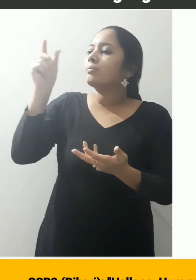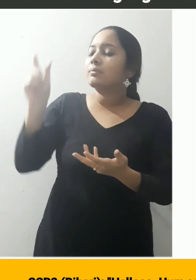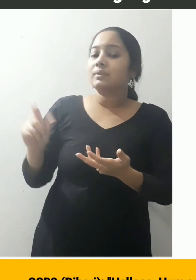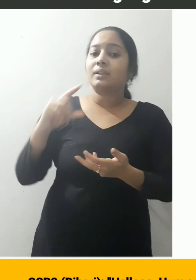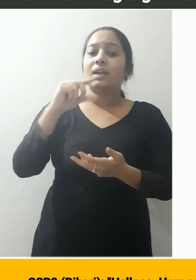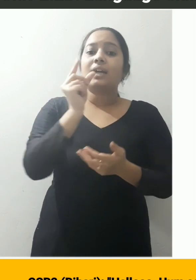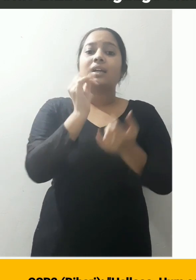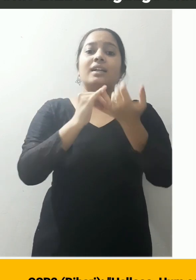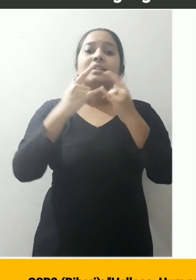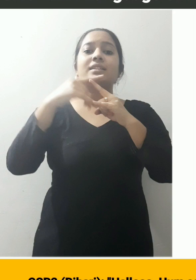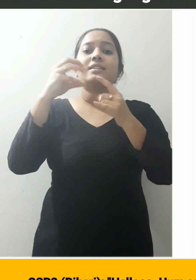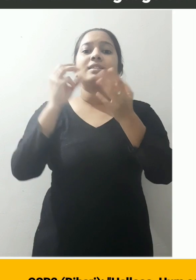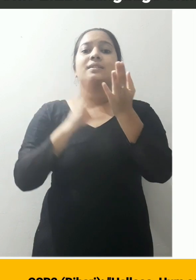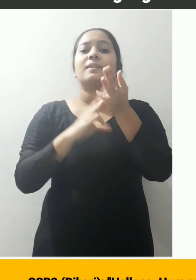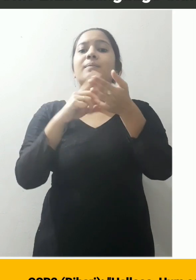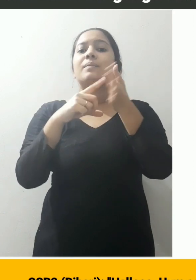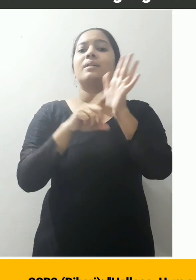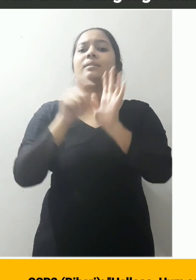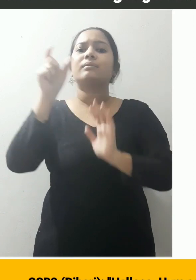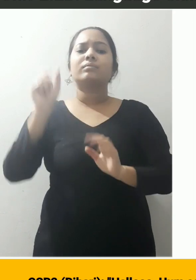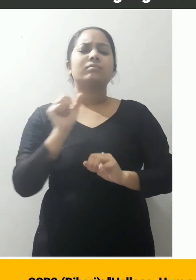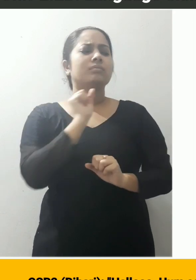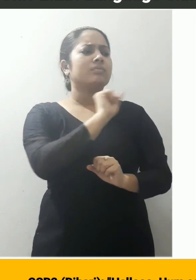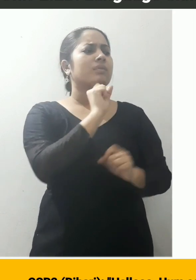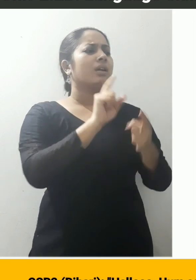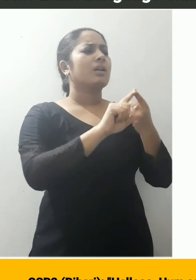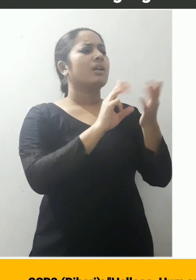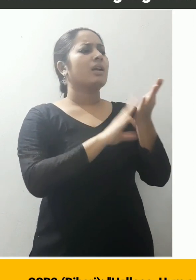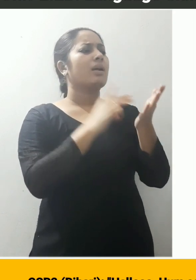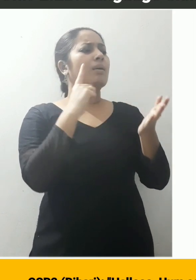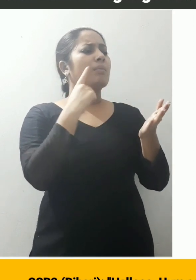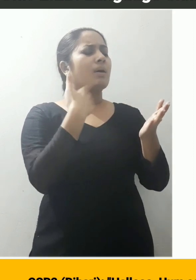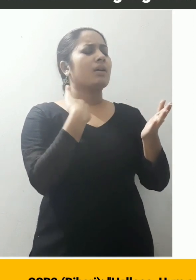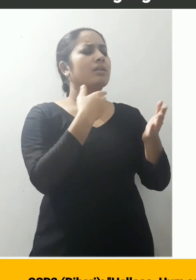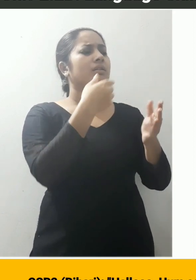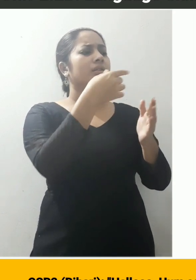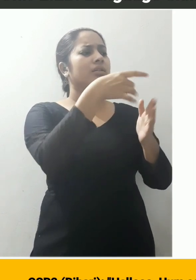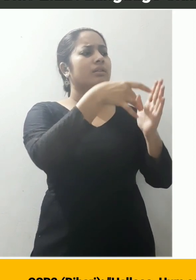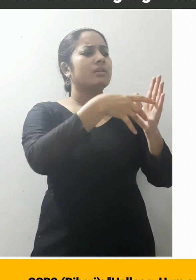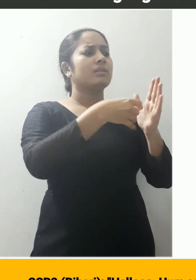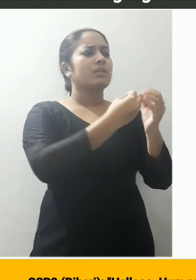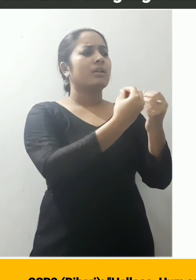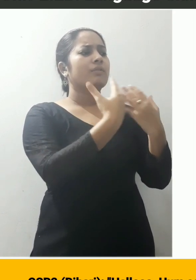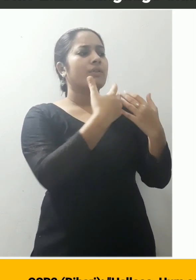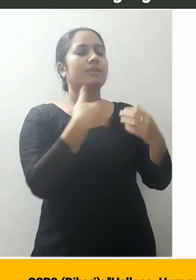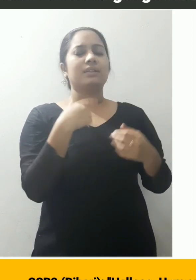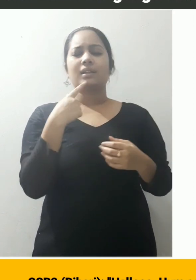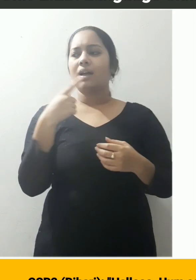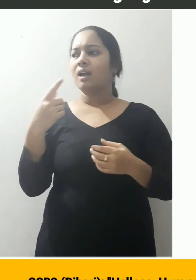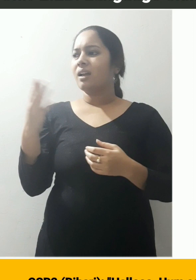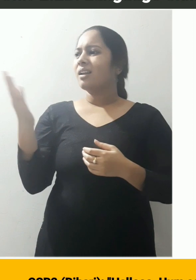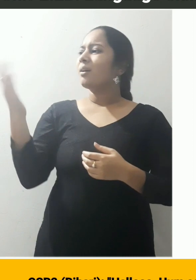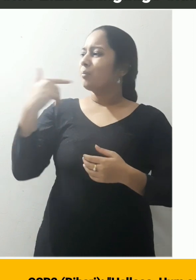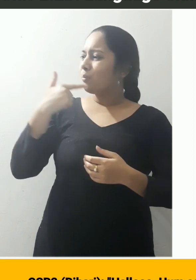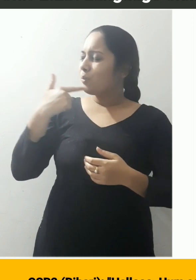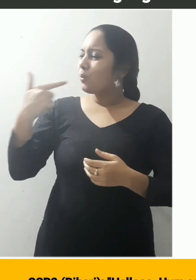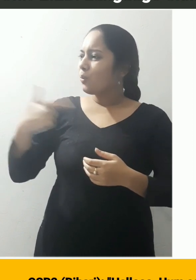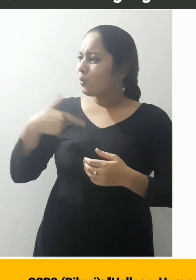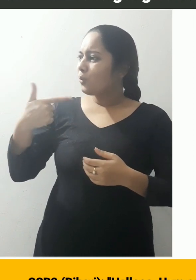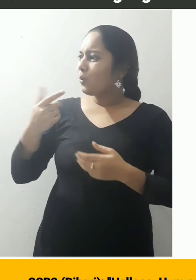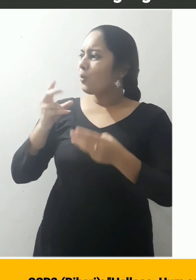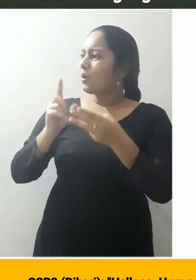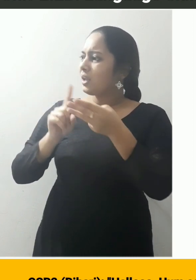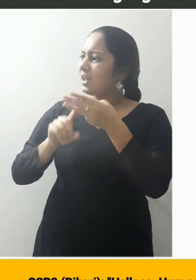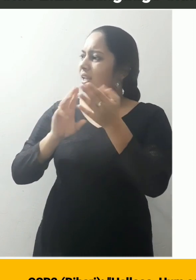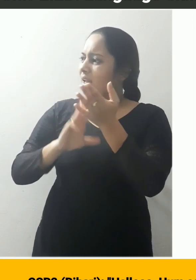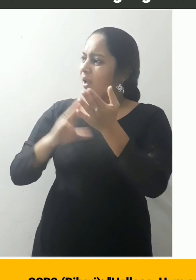मुझे अपने EMI के बारे में बताओ. CSR 2 तो बोलिए ना, का EMI भरना चाहते